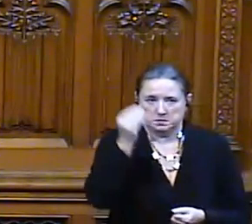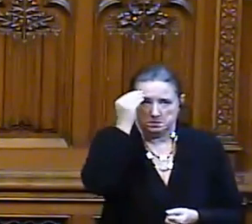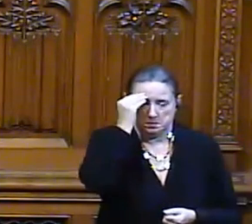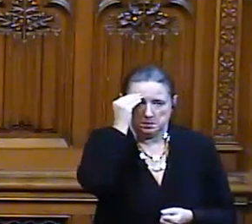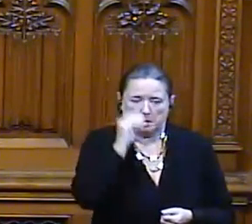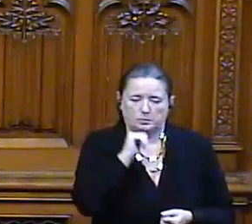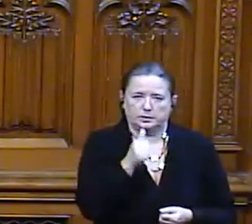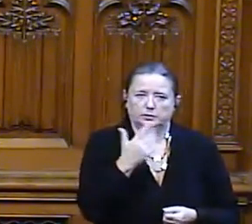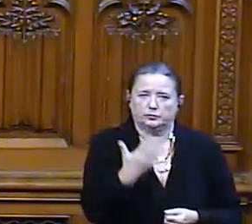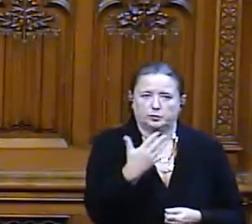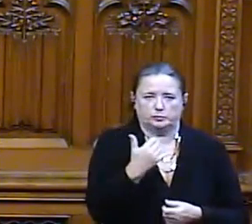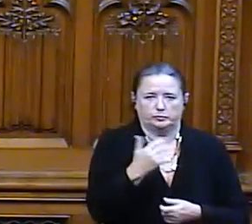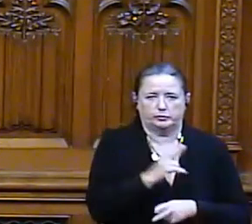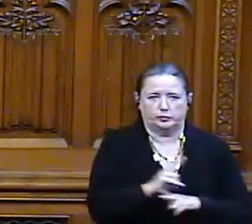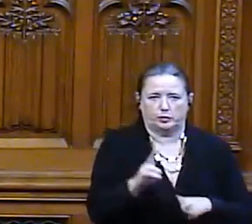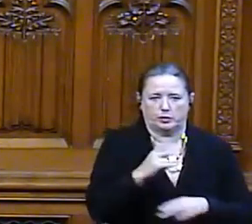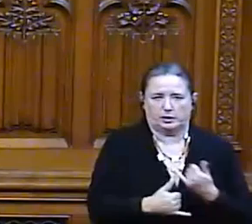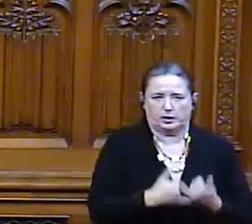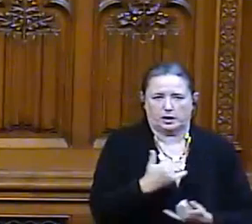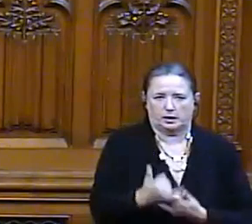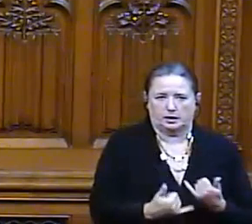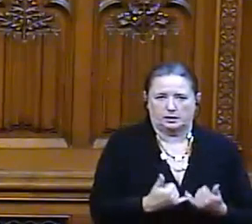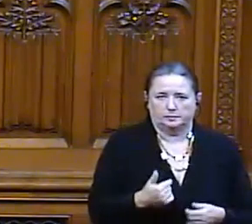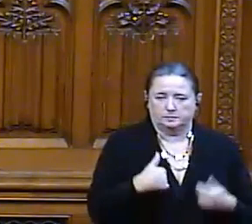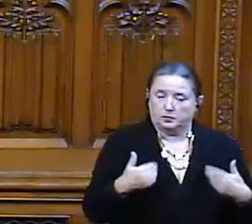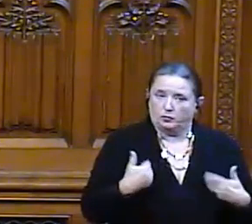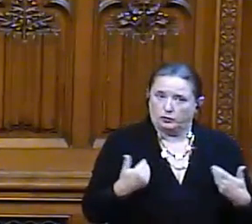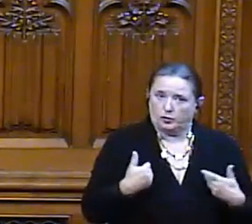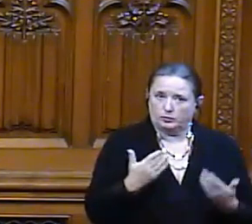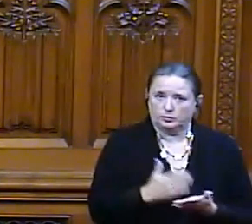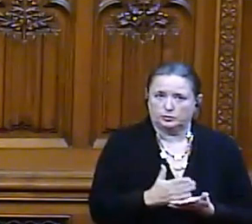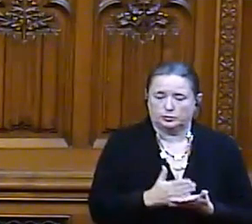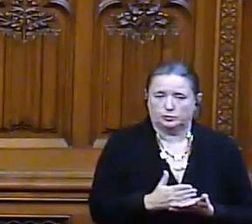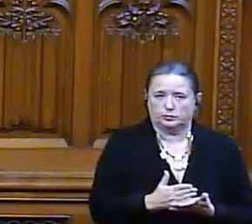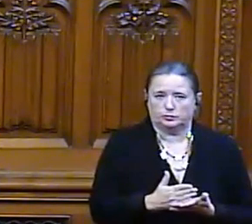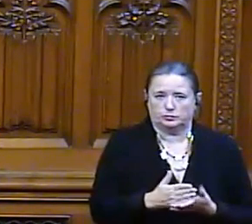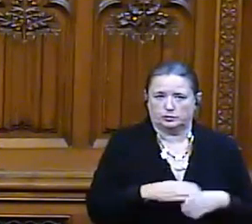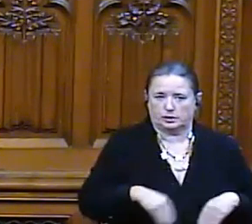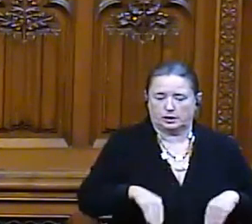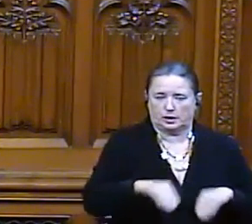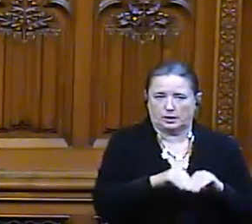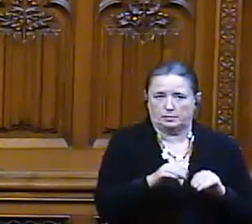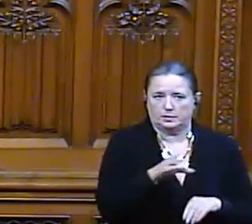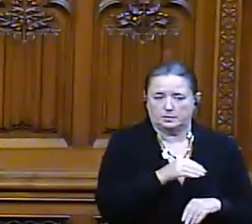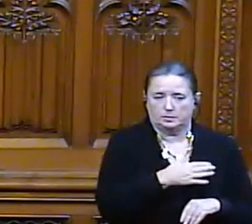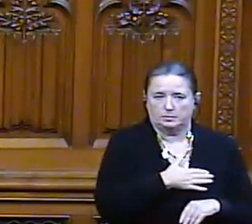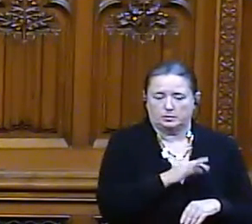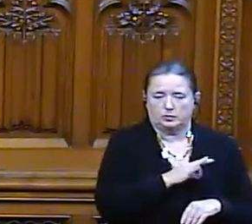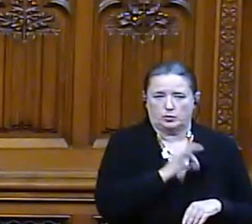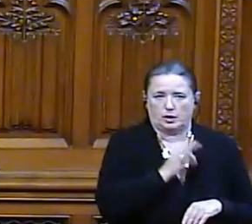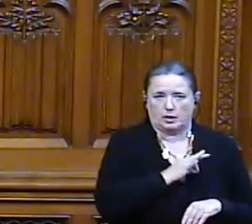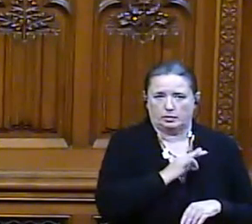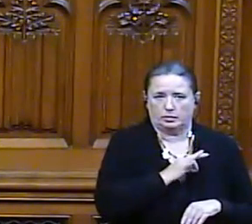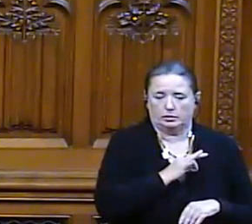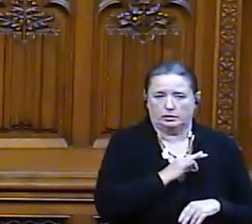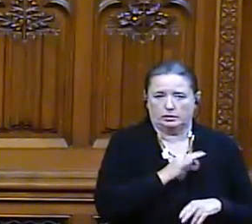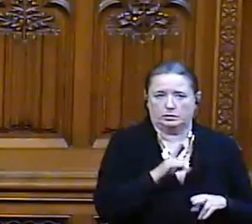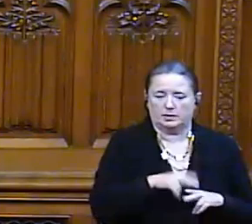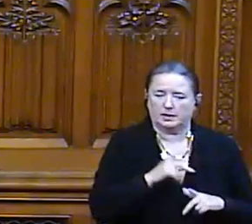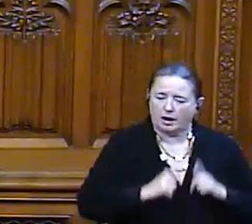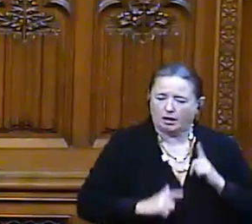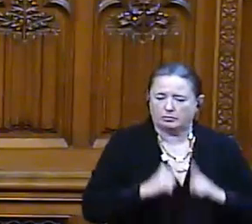an volle 5 Jahre. Ich freue mich jedenfalls, gemeinsam mit meinen Kollegen, mit